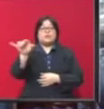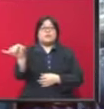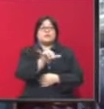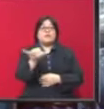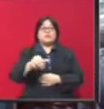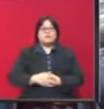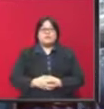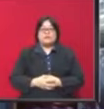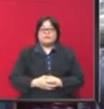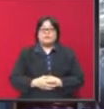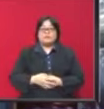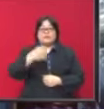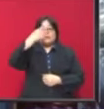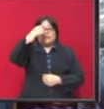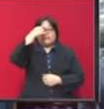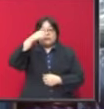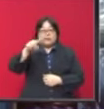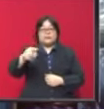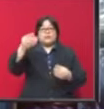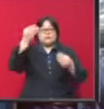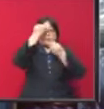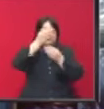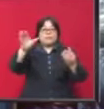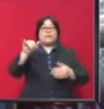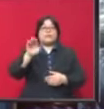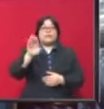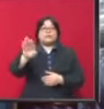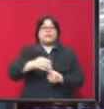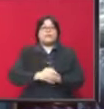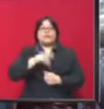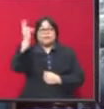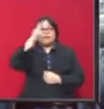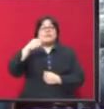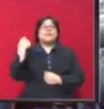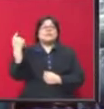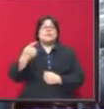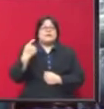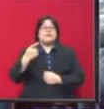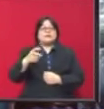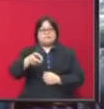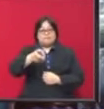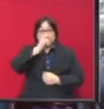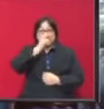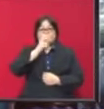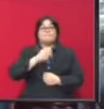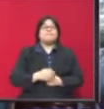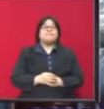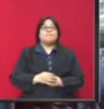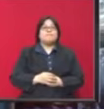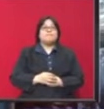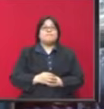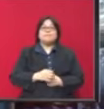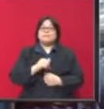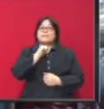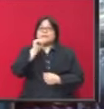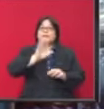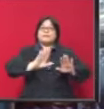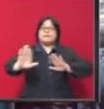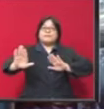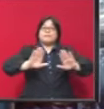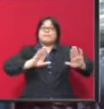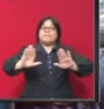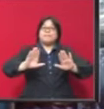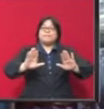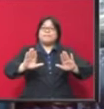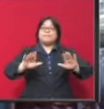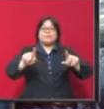sama untuk pengetahuan ahli yang hormat kerajaan Setia sebetulnya gas untuk tidak berkompromi